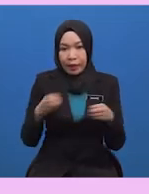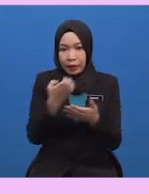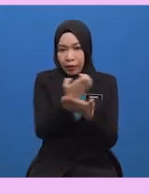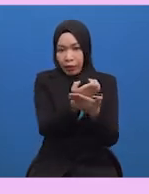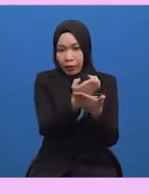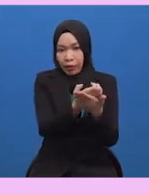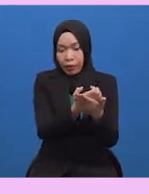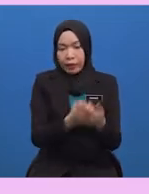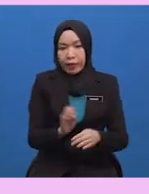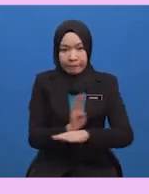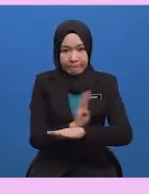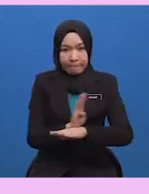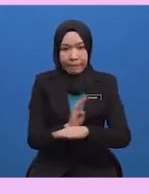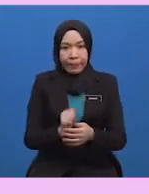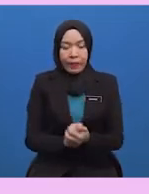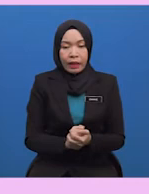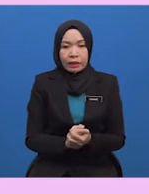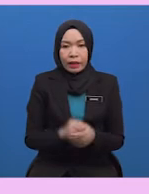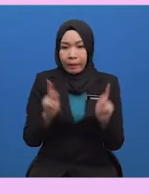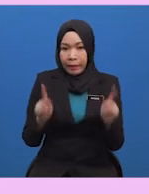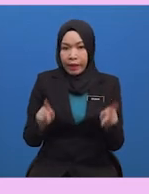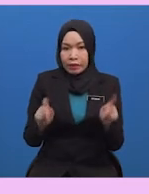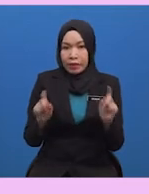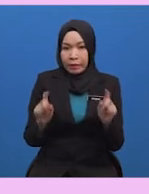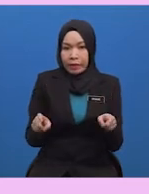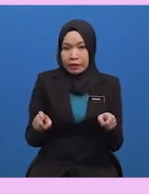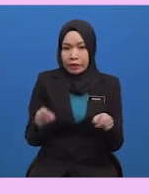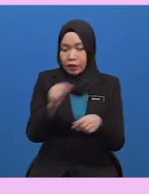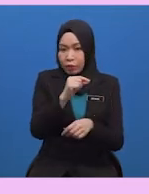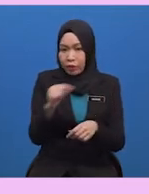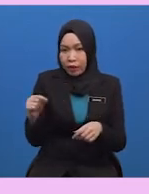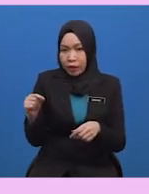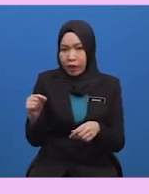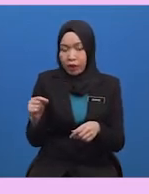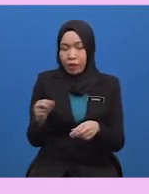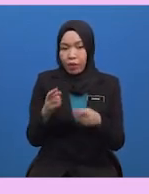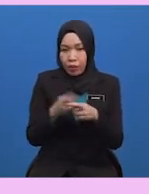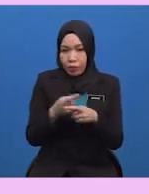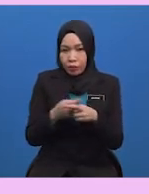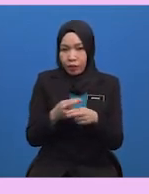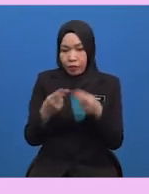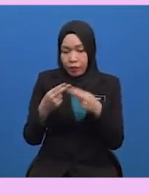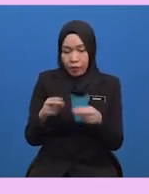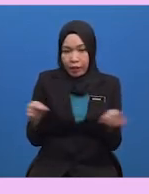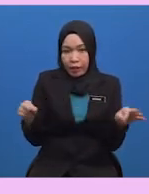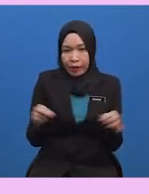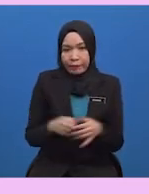Pelajar perlu memilih 6 isi dan membuat huraian dengan tepat dan padat.